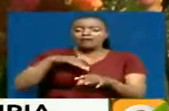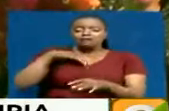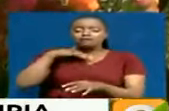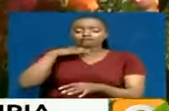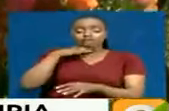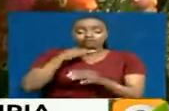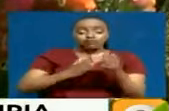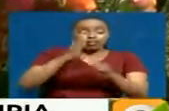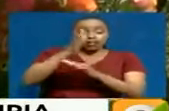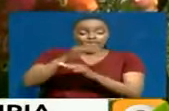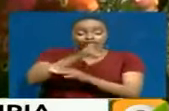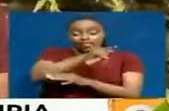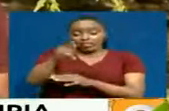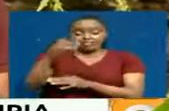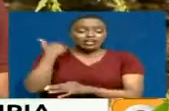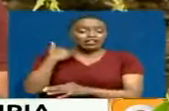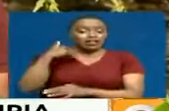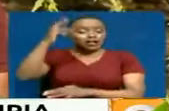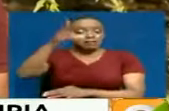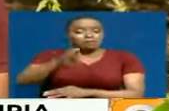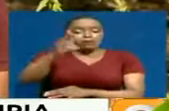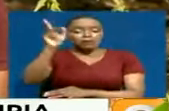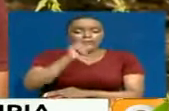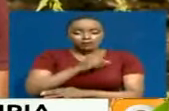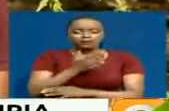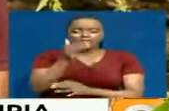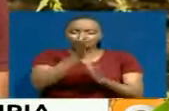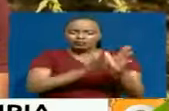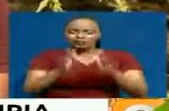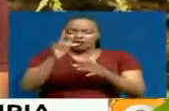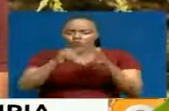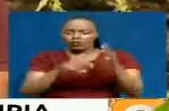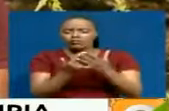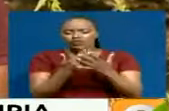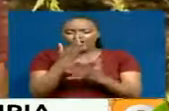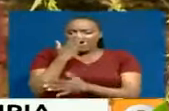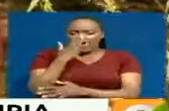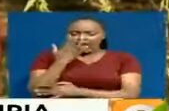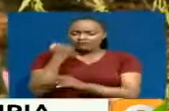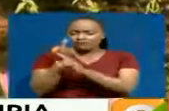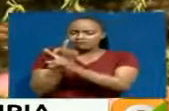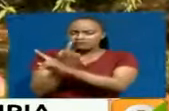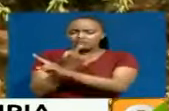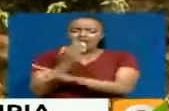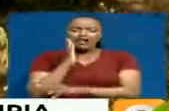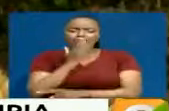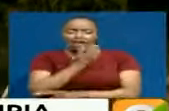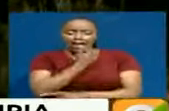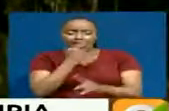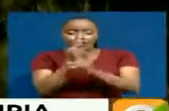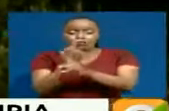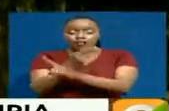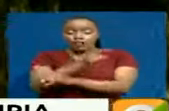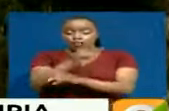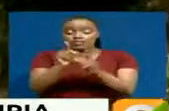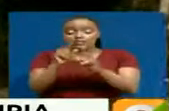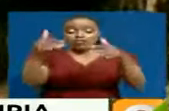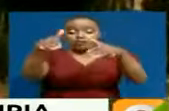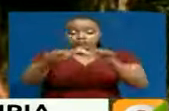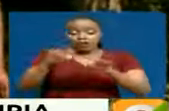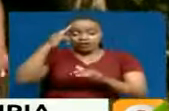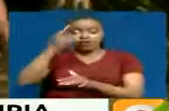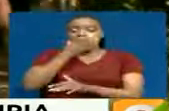na uvamizi wa makachinja hawa. Japo imepambwa kwa maua ya rangi ya aina mbalimbali, hii ni kaburi